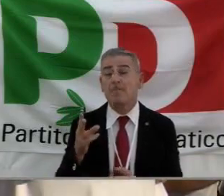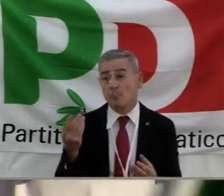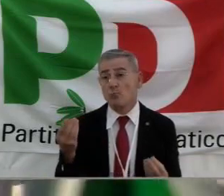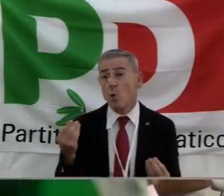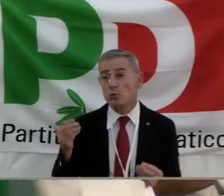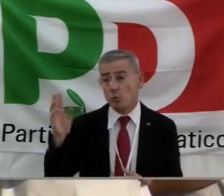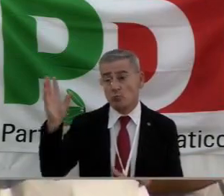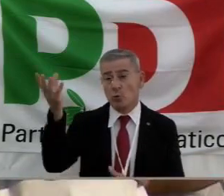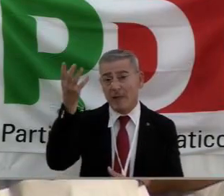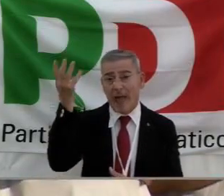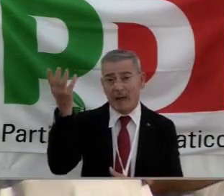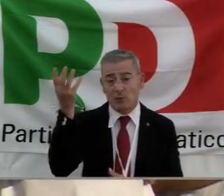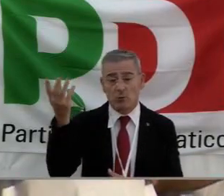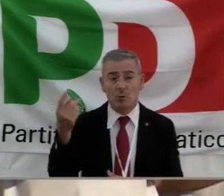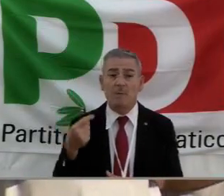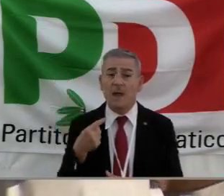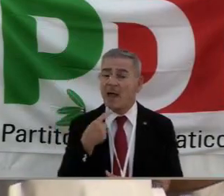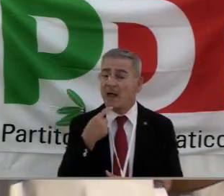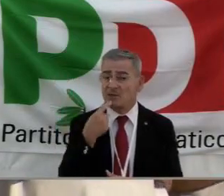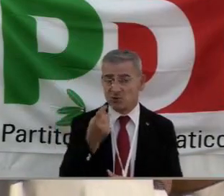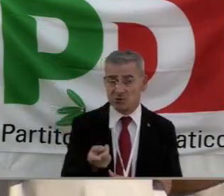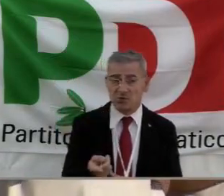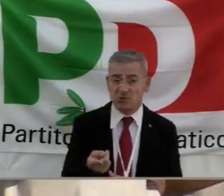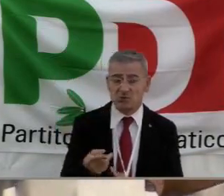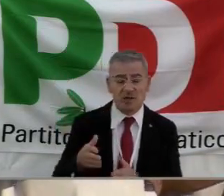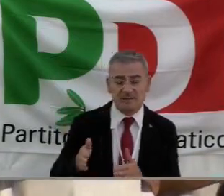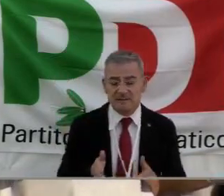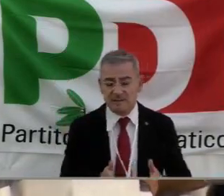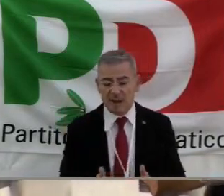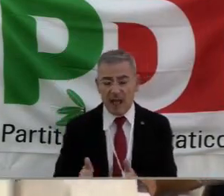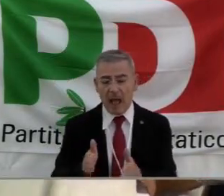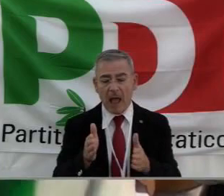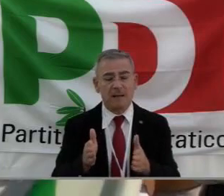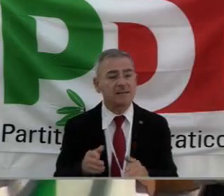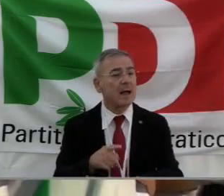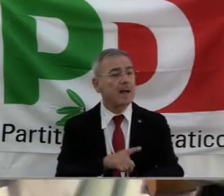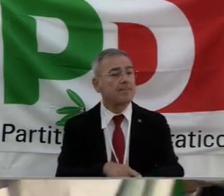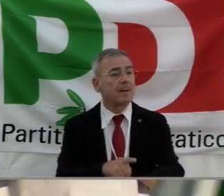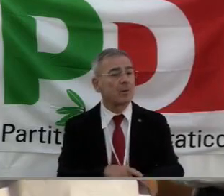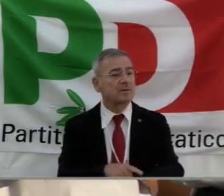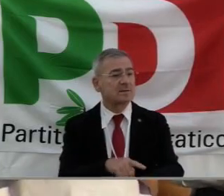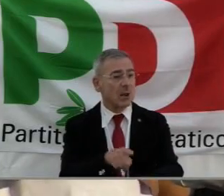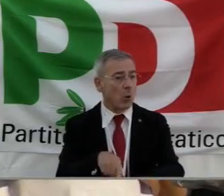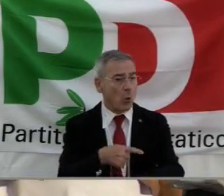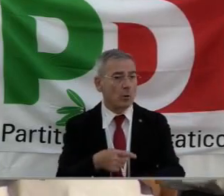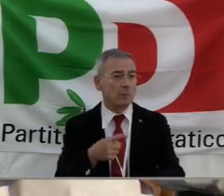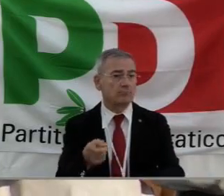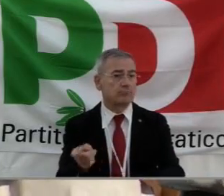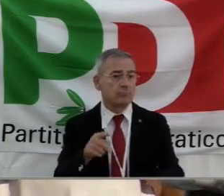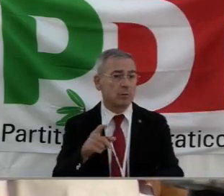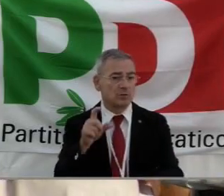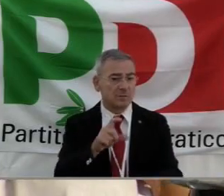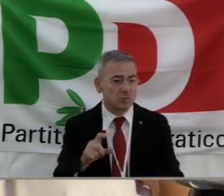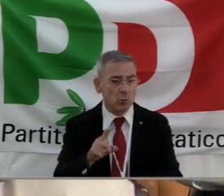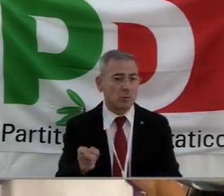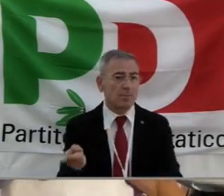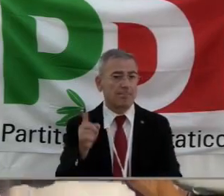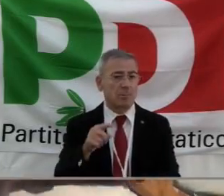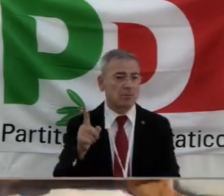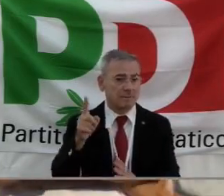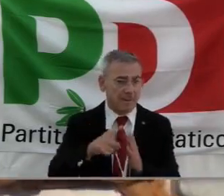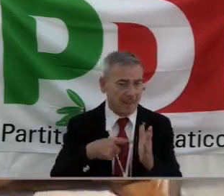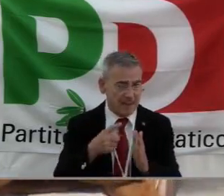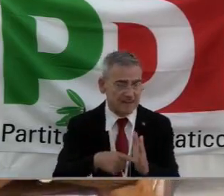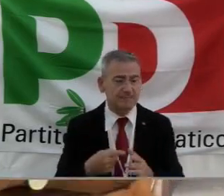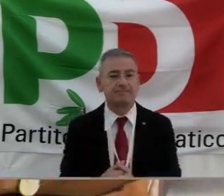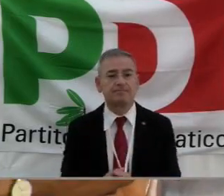attuale e che ci indica la strada di queste ore, dei prossimi giorni, dei prossimi mesi.